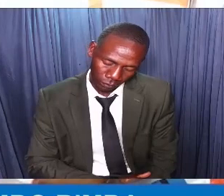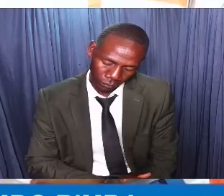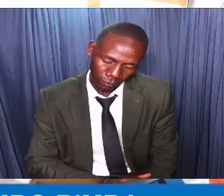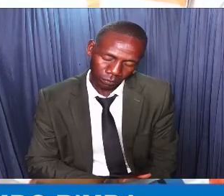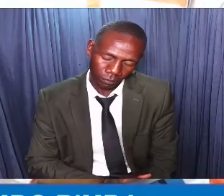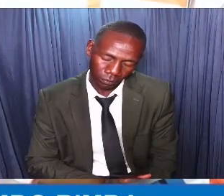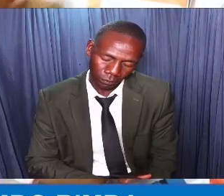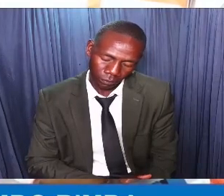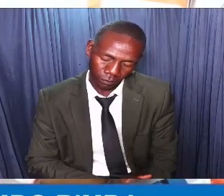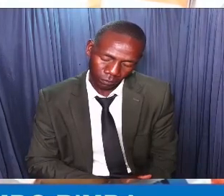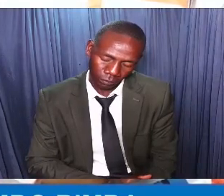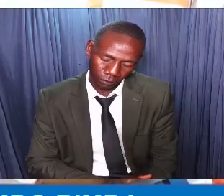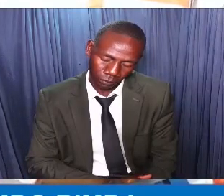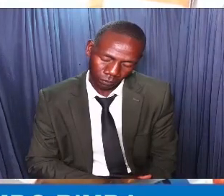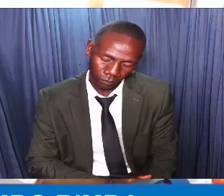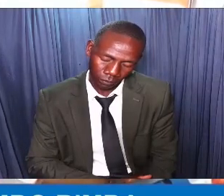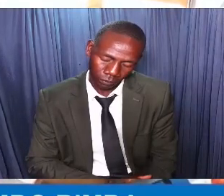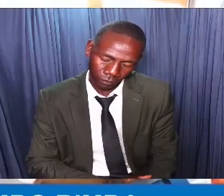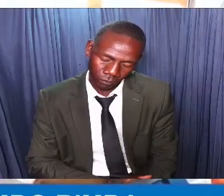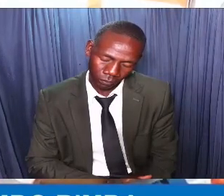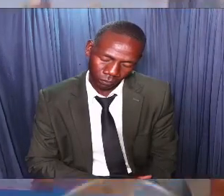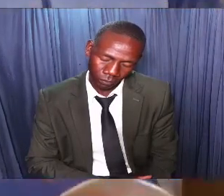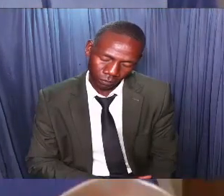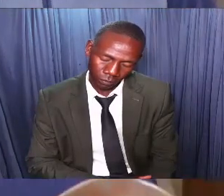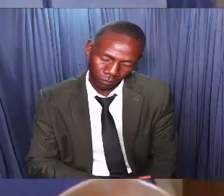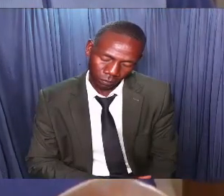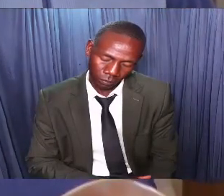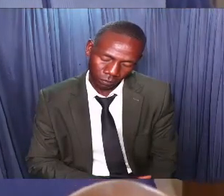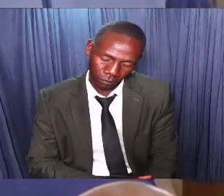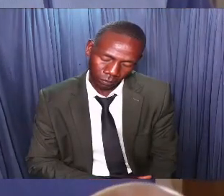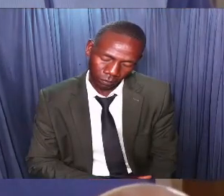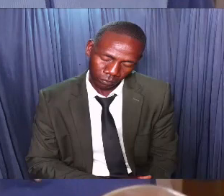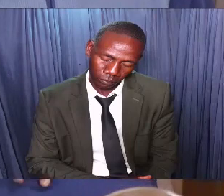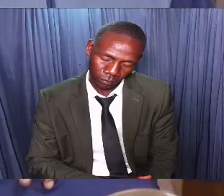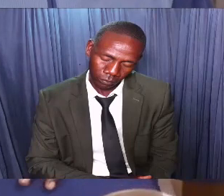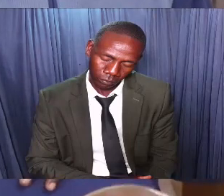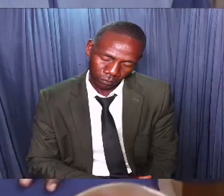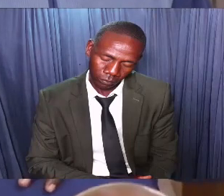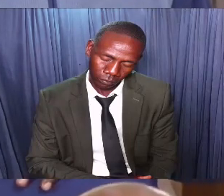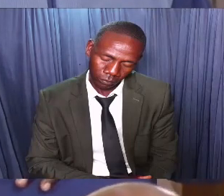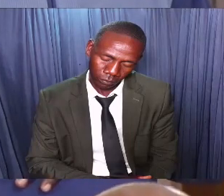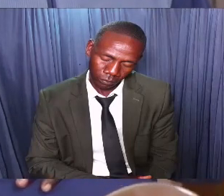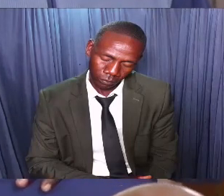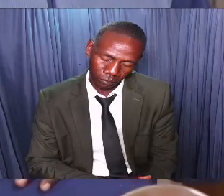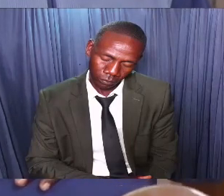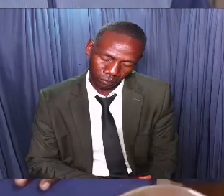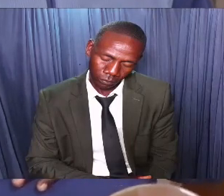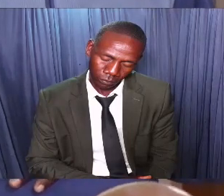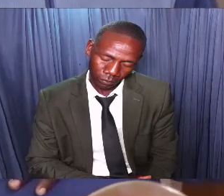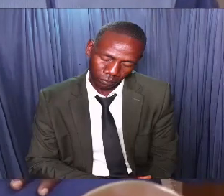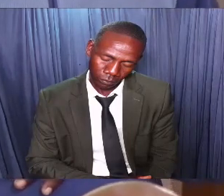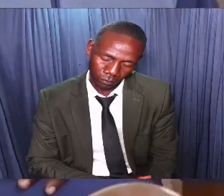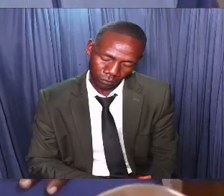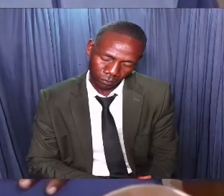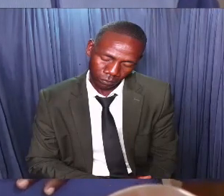watu wako wanakujia, ukawafike vazi mpya. Kila palipo na jeraha, ukawaponye sawa sawa na toba yao iliyo